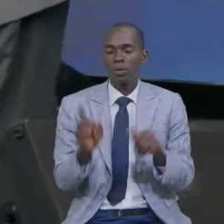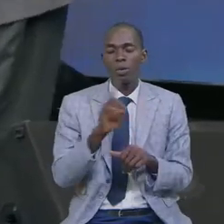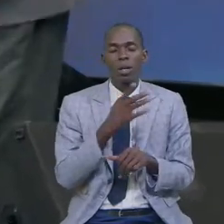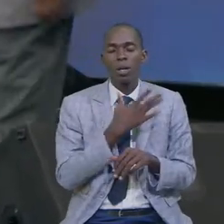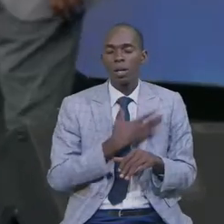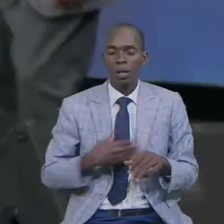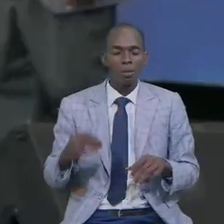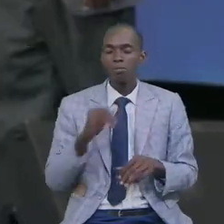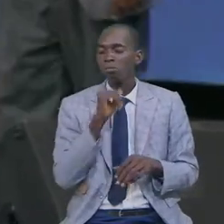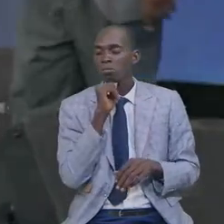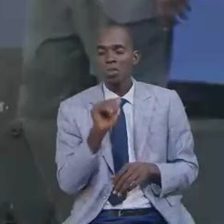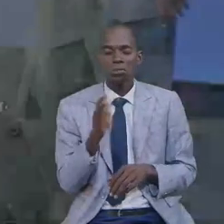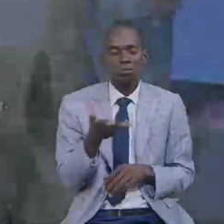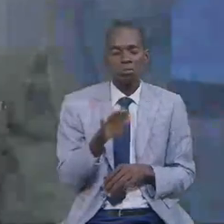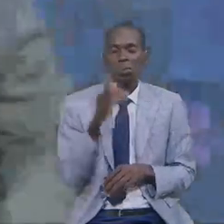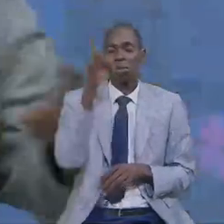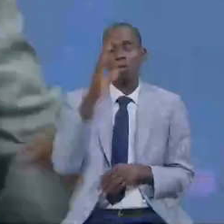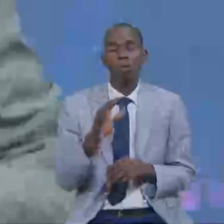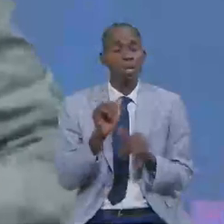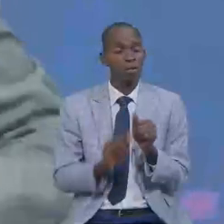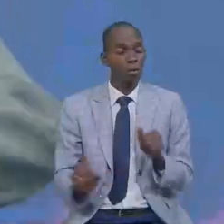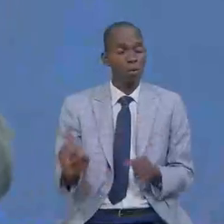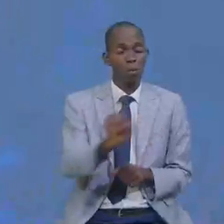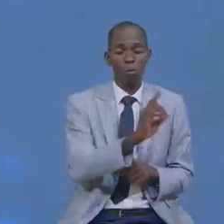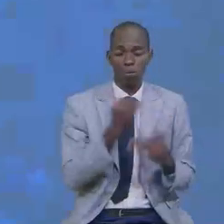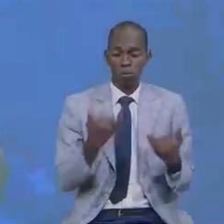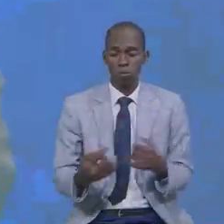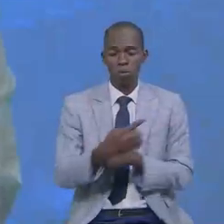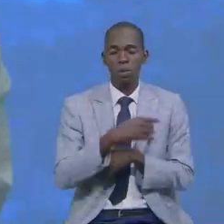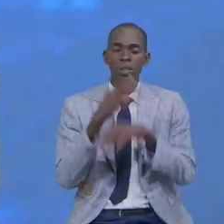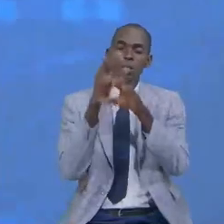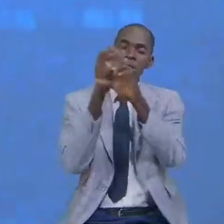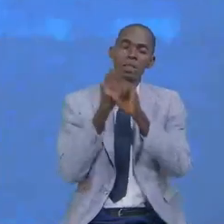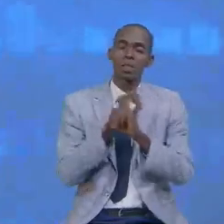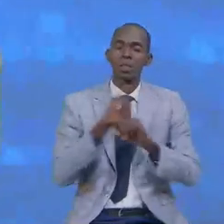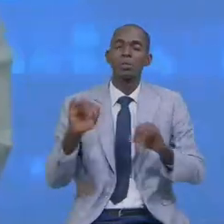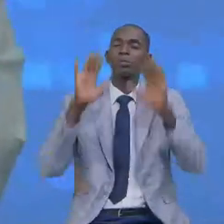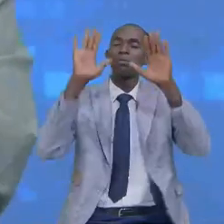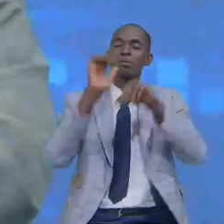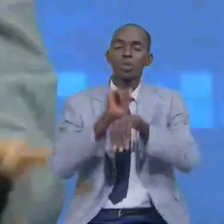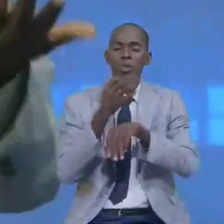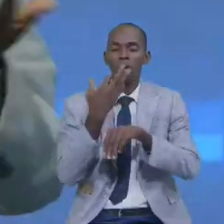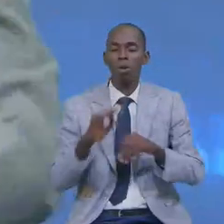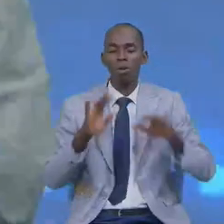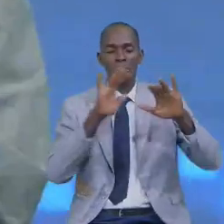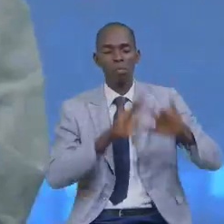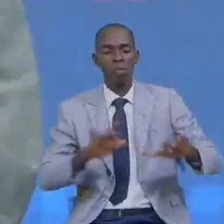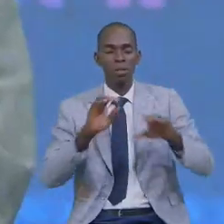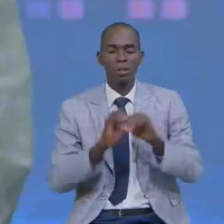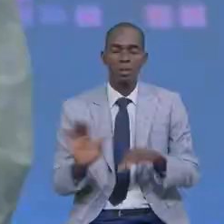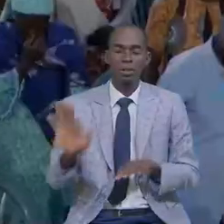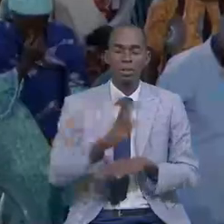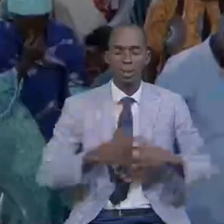Tu es un Dieu impartial. Oh, tous ceux qui sont là, qui reçoivent les miracles de miséricorde dans leur vie, au nom